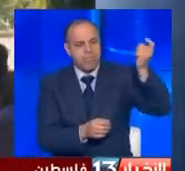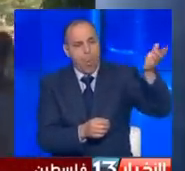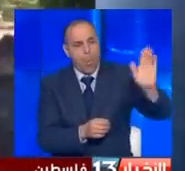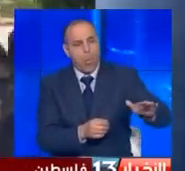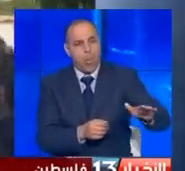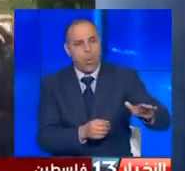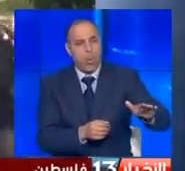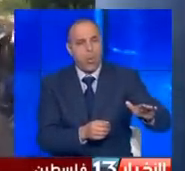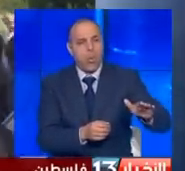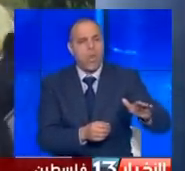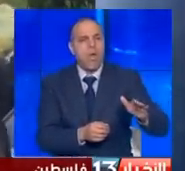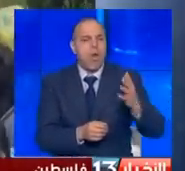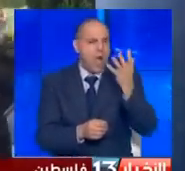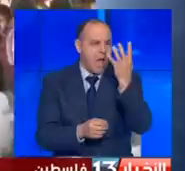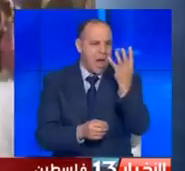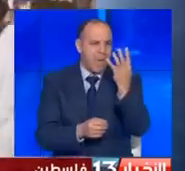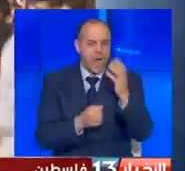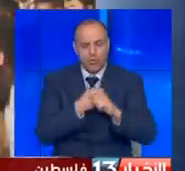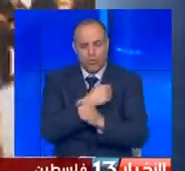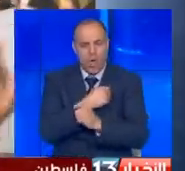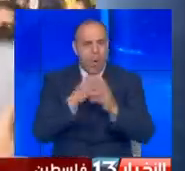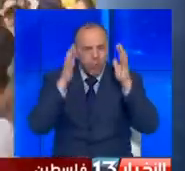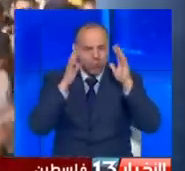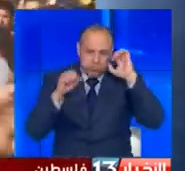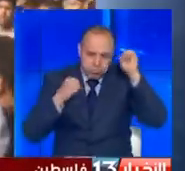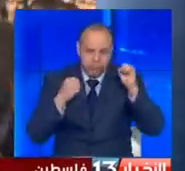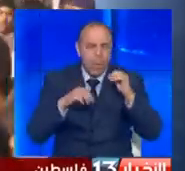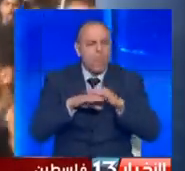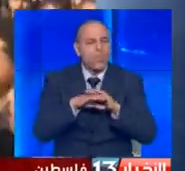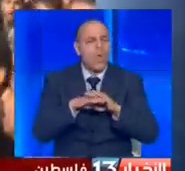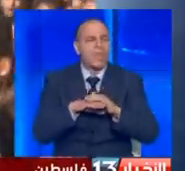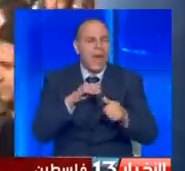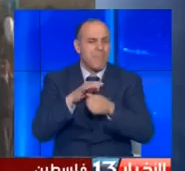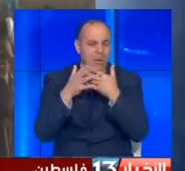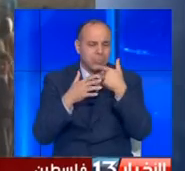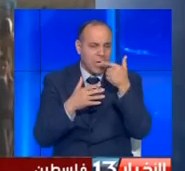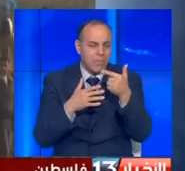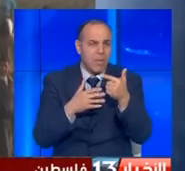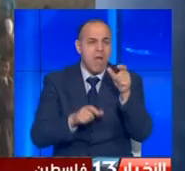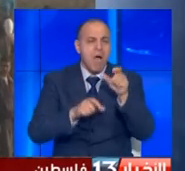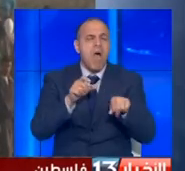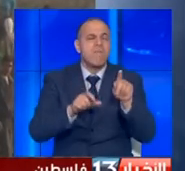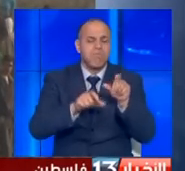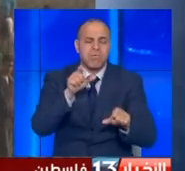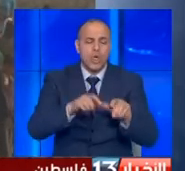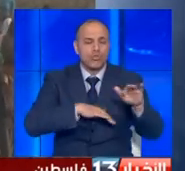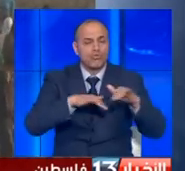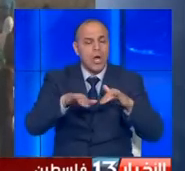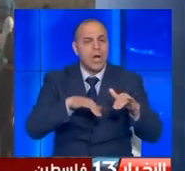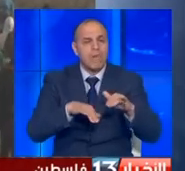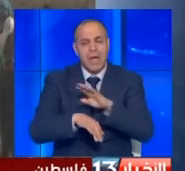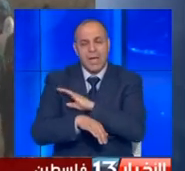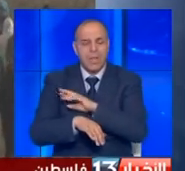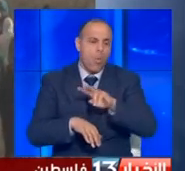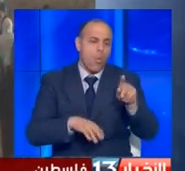رابع جمعه غضب بعد القرار الامريكي بخصوص القدس الاف الفلسطينيين خرجوا امس الى شوارع غزه والضفه